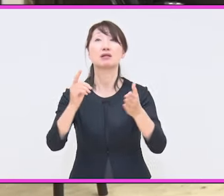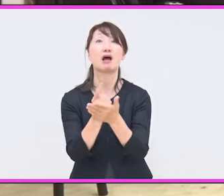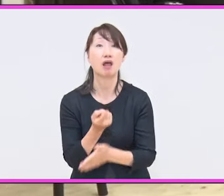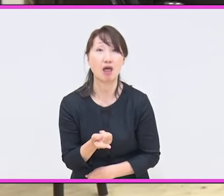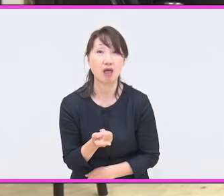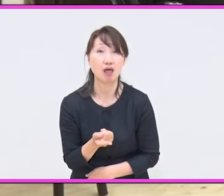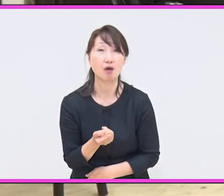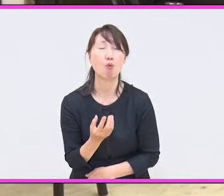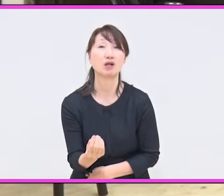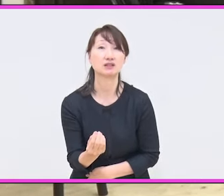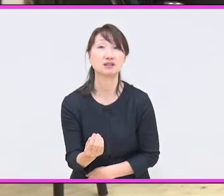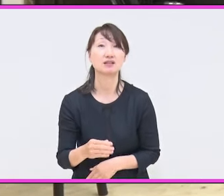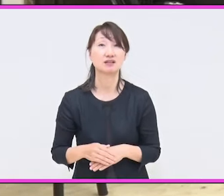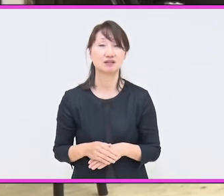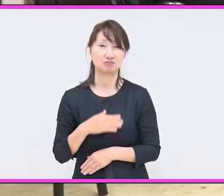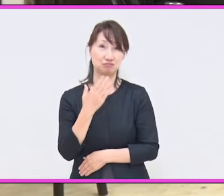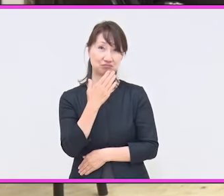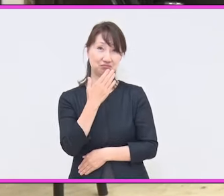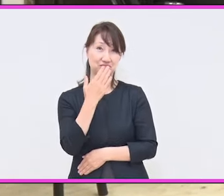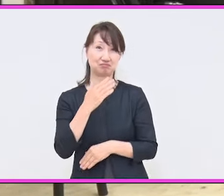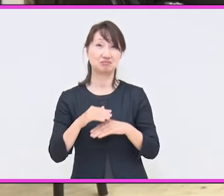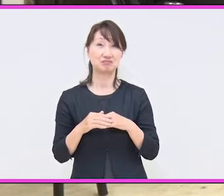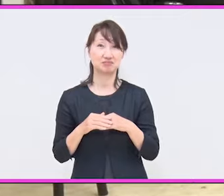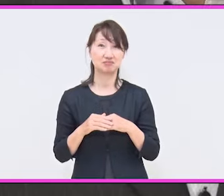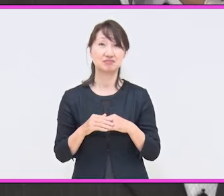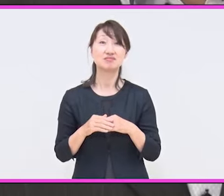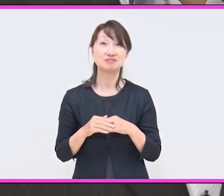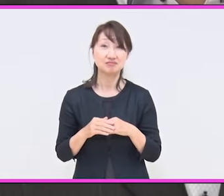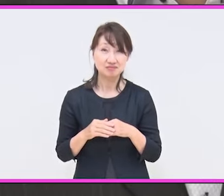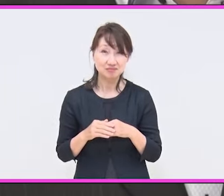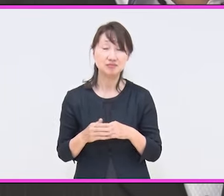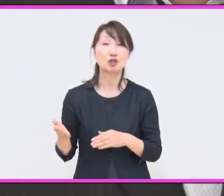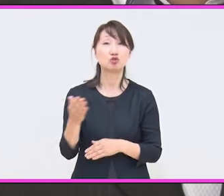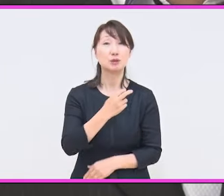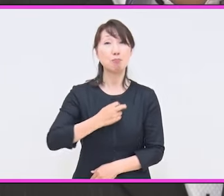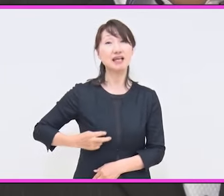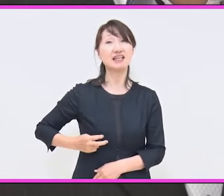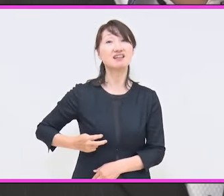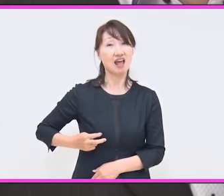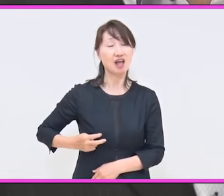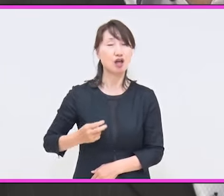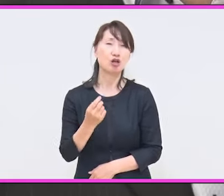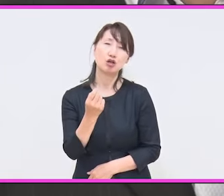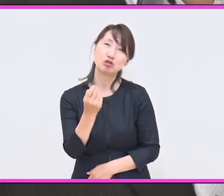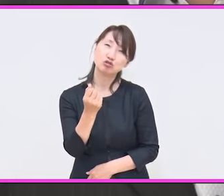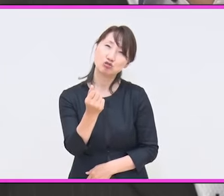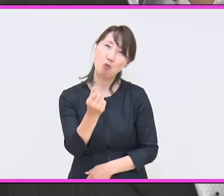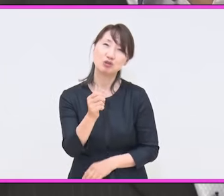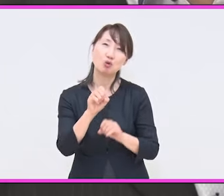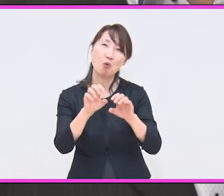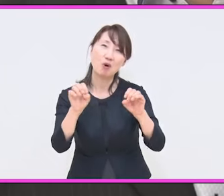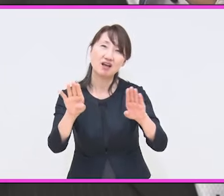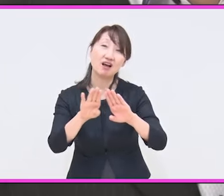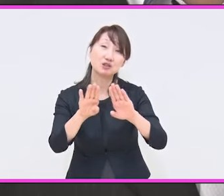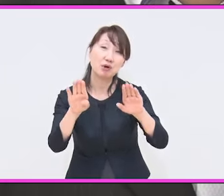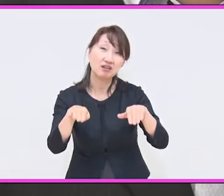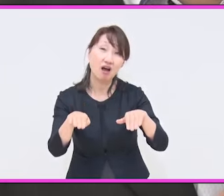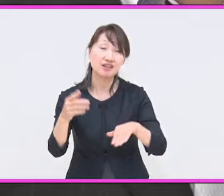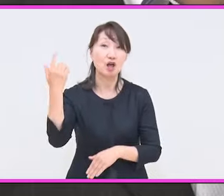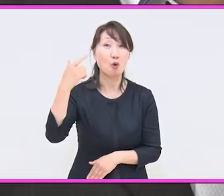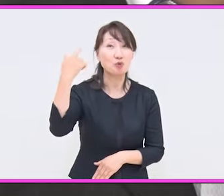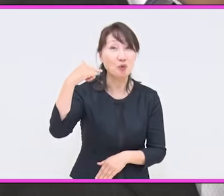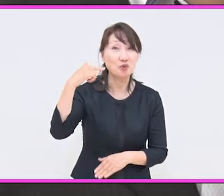そうなんです ね。そうなんですよ。でそれから、まあ、北京になって少しだけ本当に放映されるようになってでロンドンで、まあ、もち